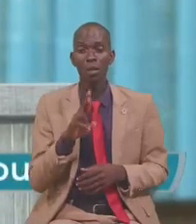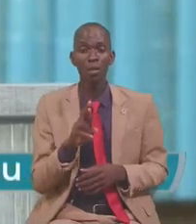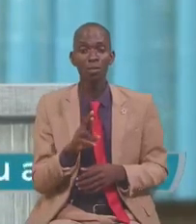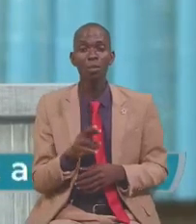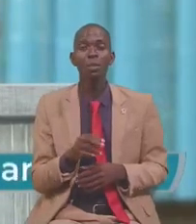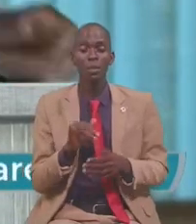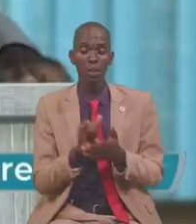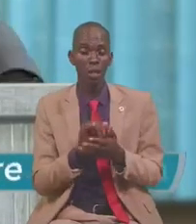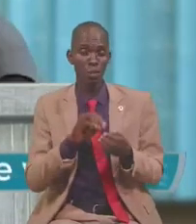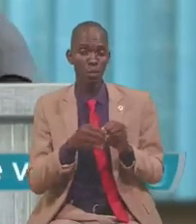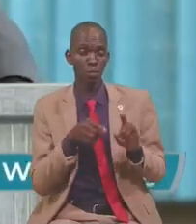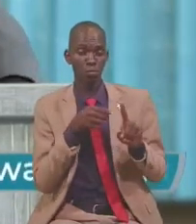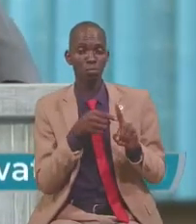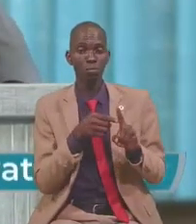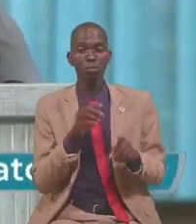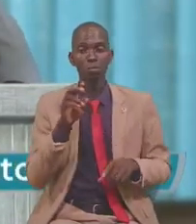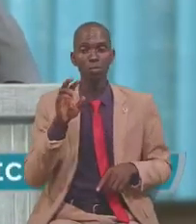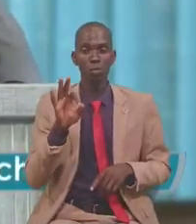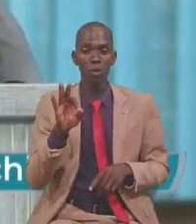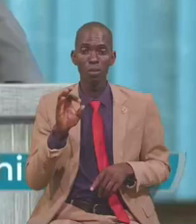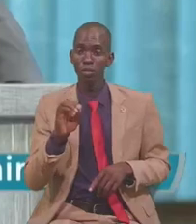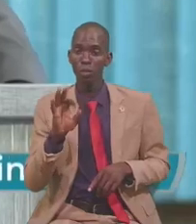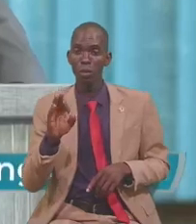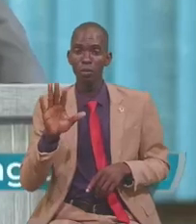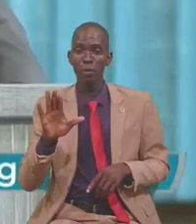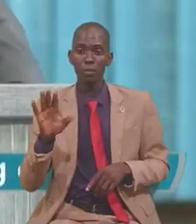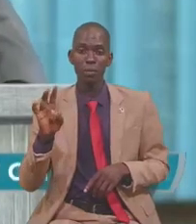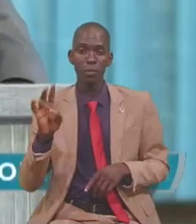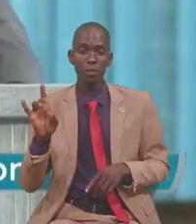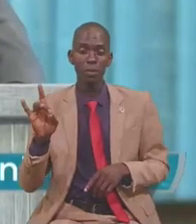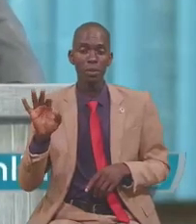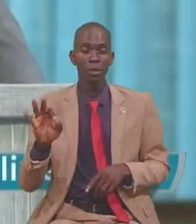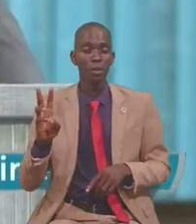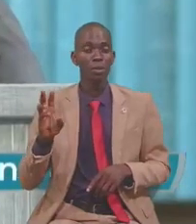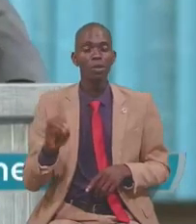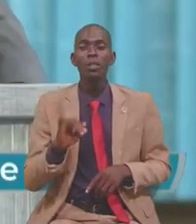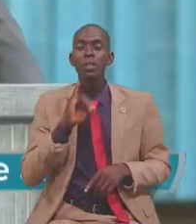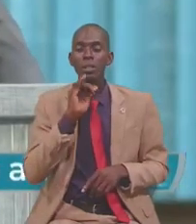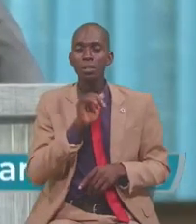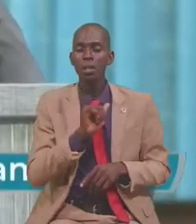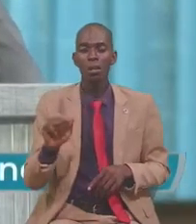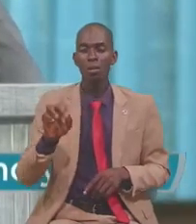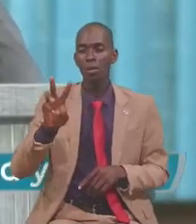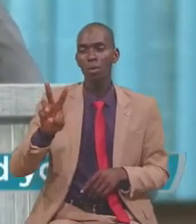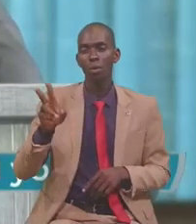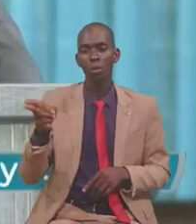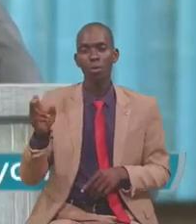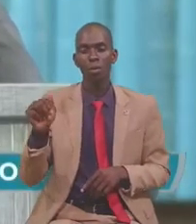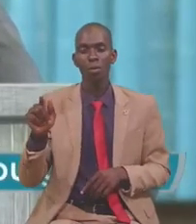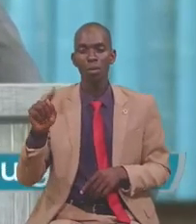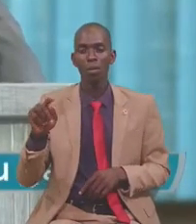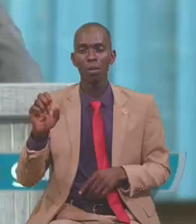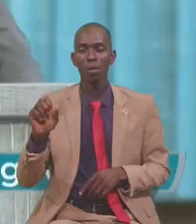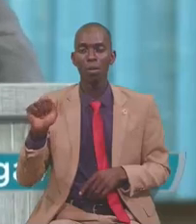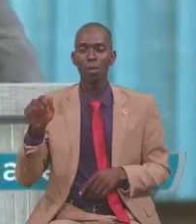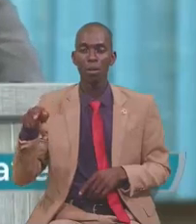Où que vous soyez, que vous soyez à la radio, c'est le numéro WhatsApp. Donc envoyez vos informations à ce numéro.